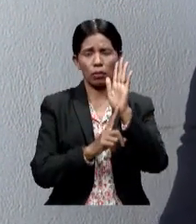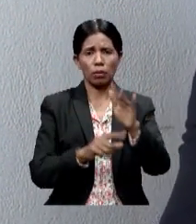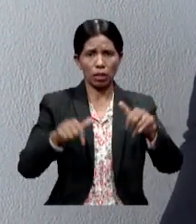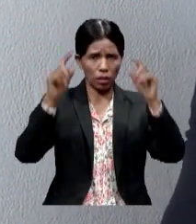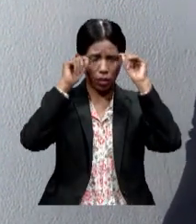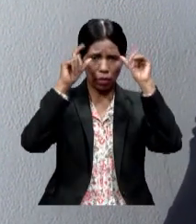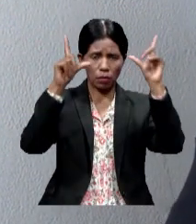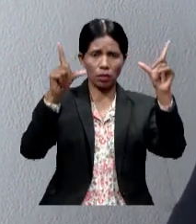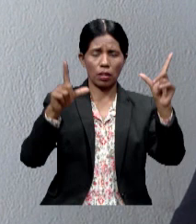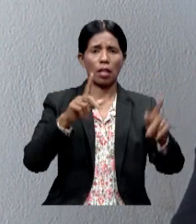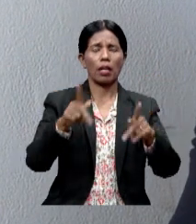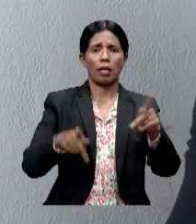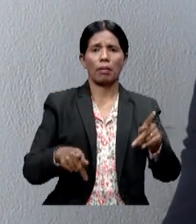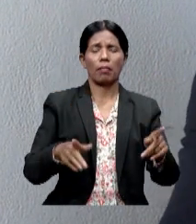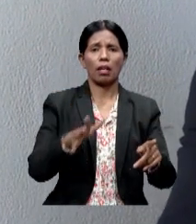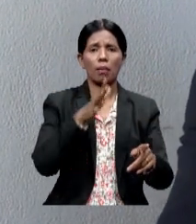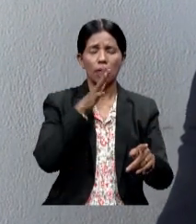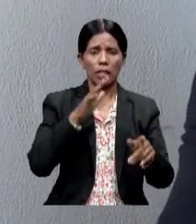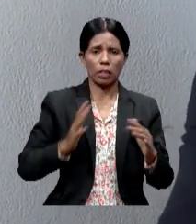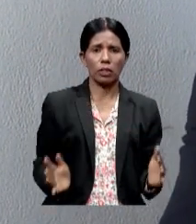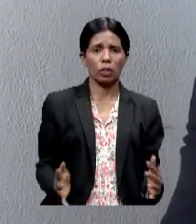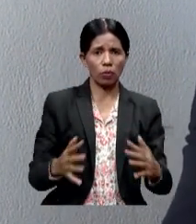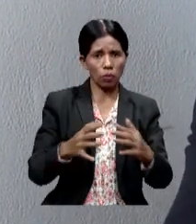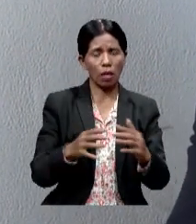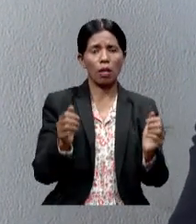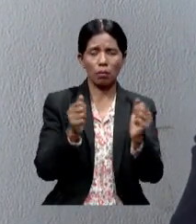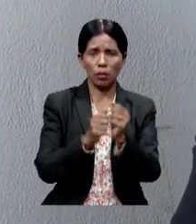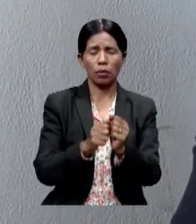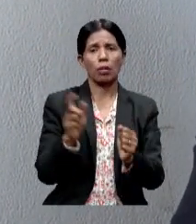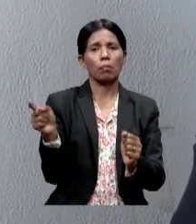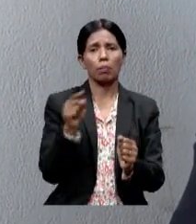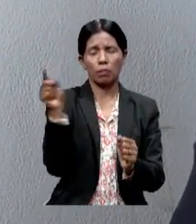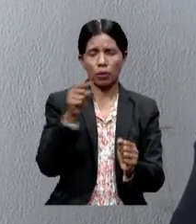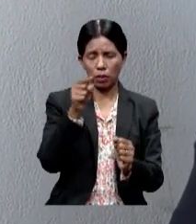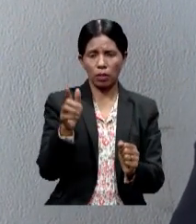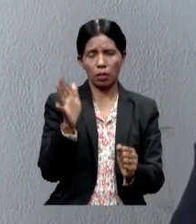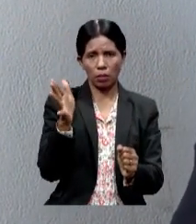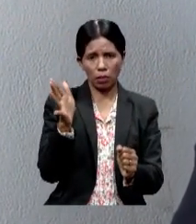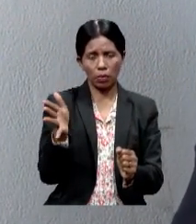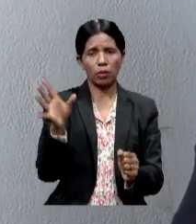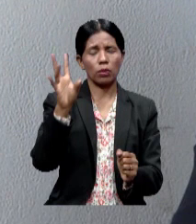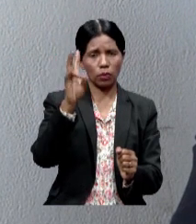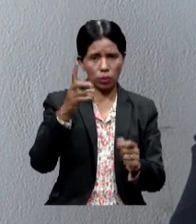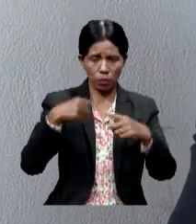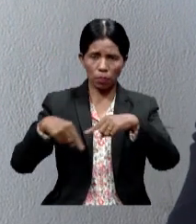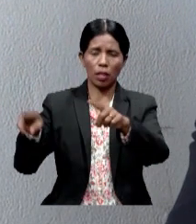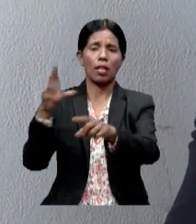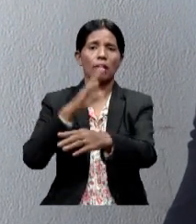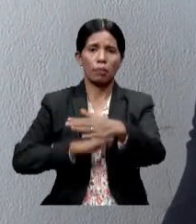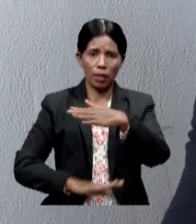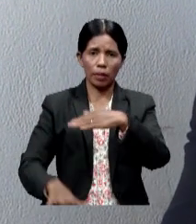inang isin rua hamutu persentu 50 racing hit to date maka ba tur ahi iha fasilidade Saudi